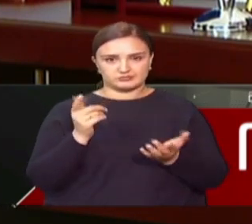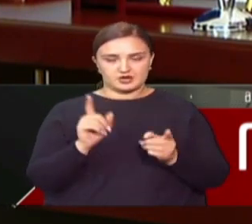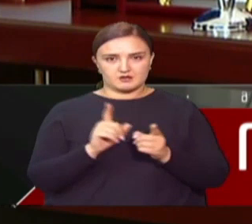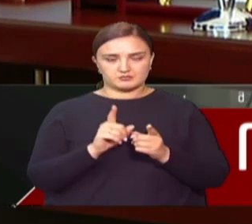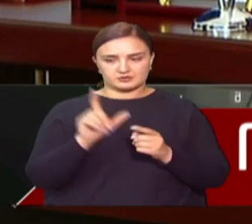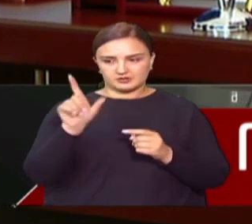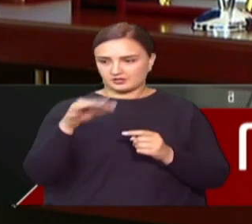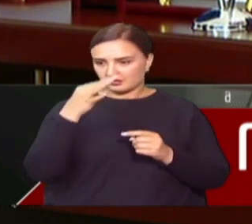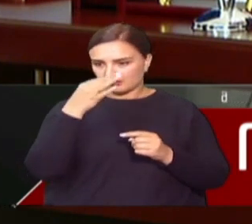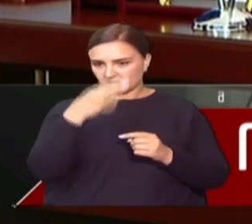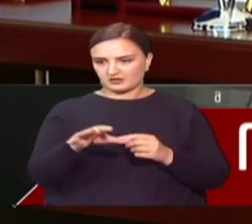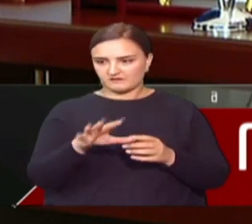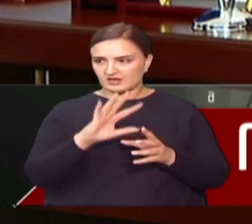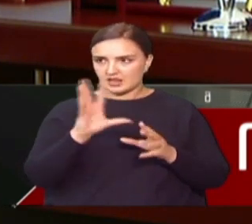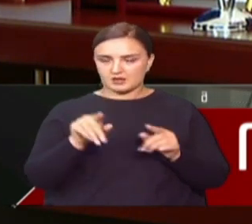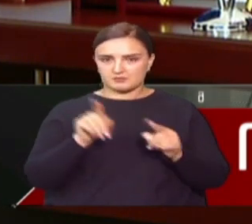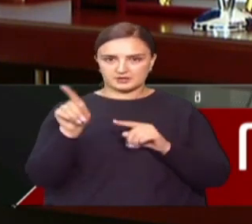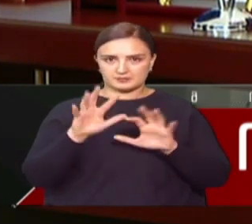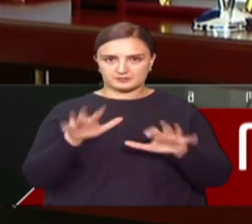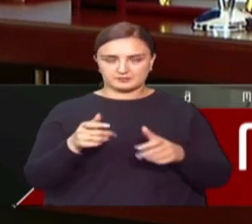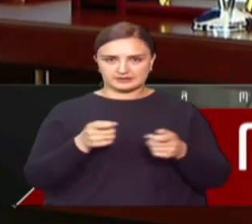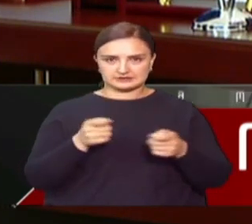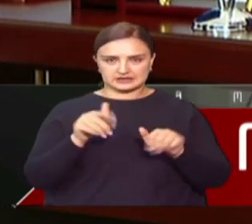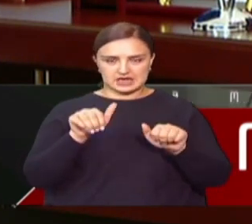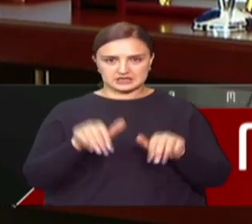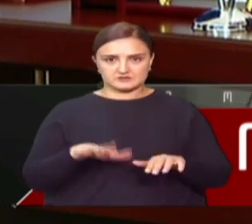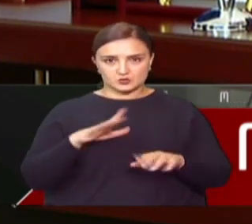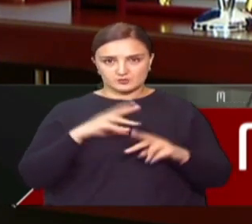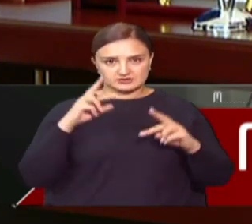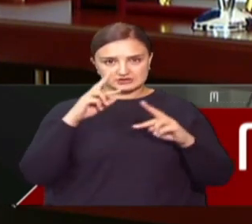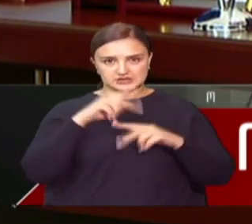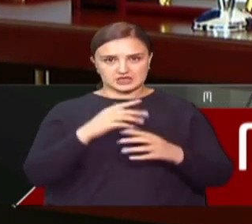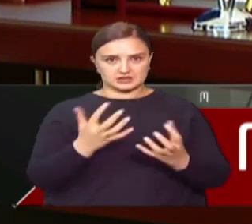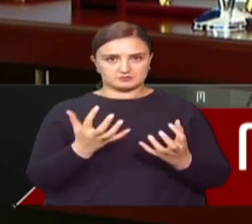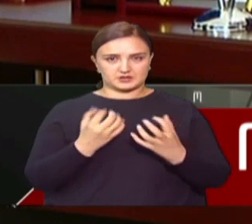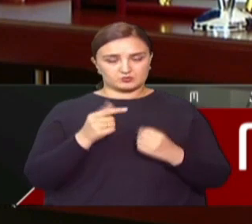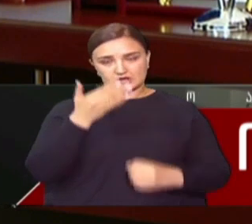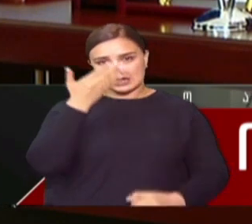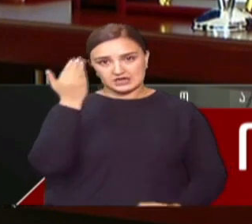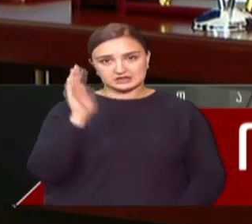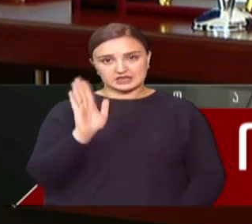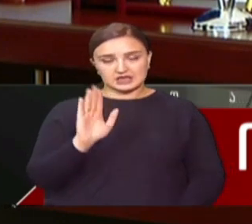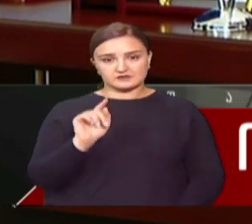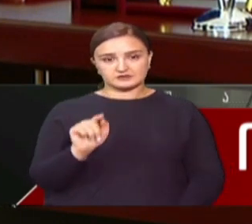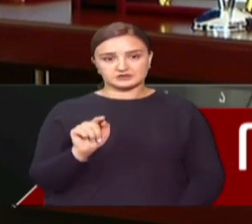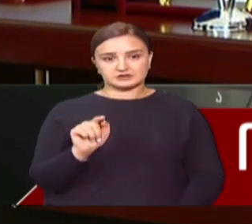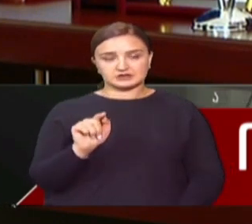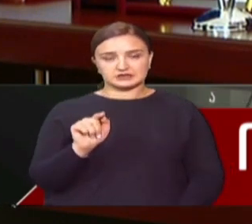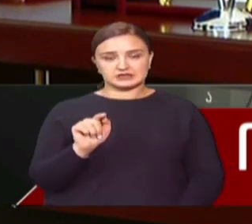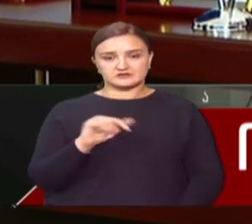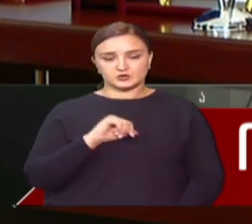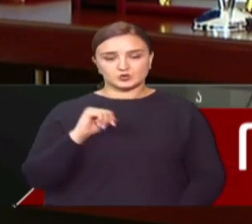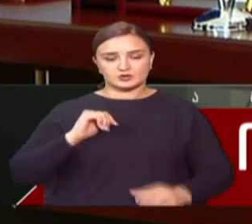ვთქვათ პრეზიდენტს ყველა ეს გადაწყვეტილება, რომელიც მცდარად იყო მიღებული კი, მაგრამ არ დაგვავიწყდეს, რომ ეს არის იმ ხაზის ნაწილი, რომელზედაც